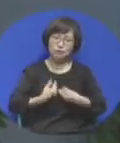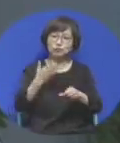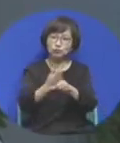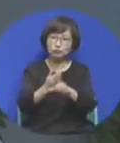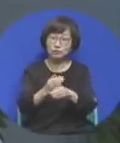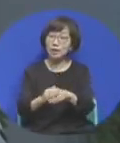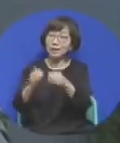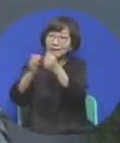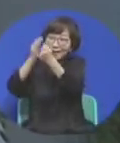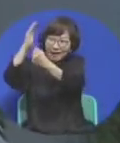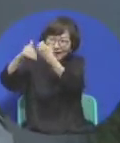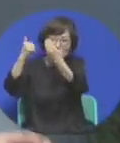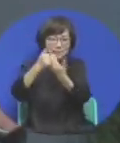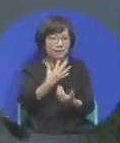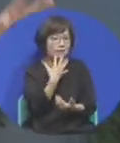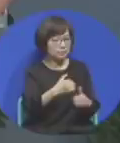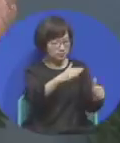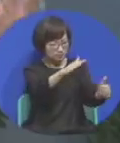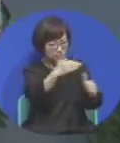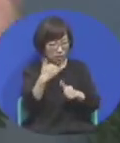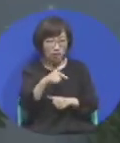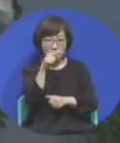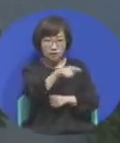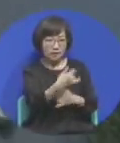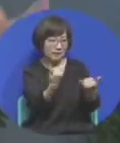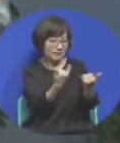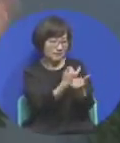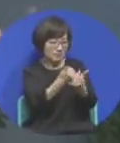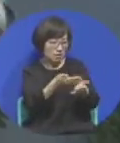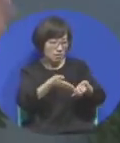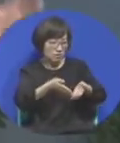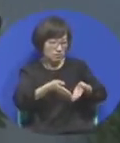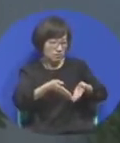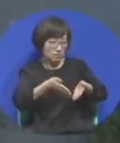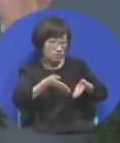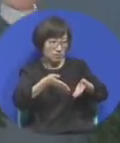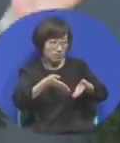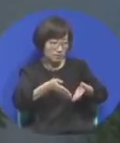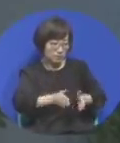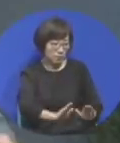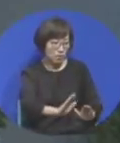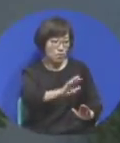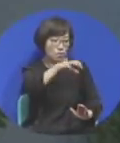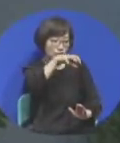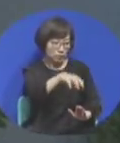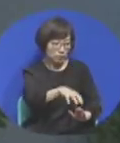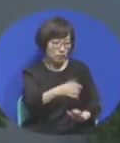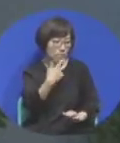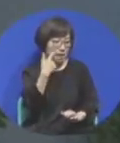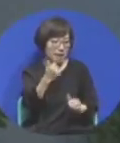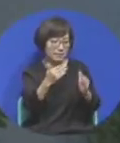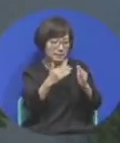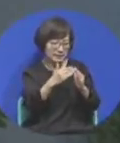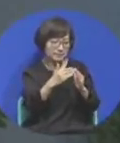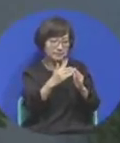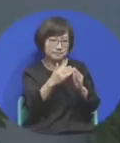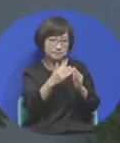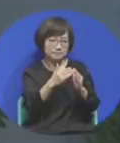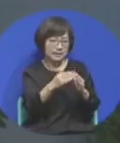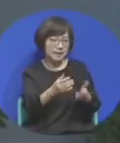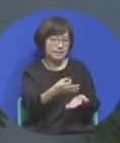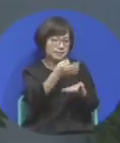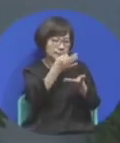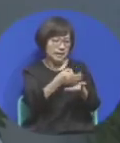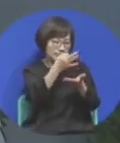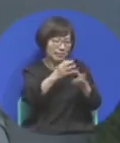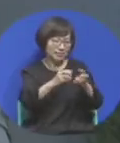called Abraham. 너는 친척, 본토, 아비, 집, 재산, 땅 전부 버리고 나오라. He says, let go of and